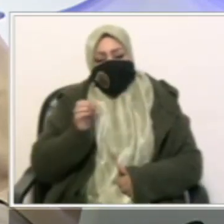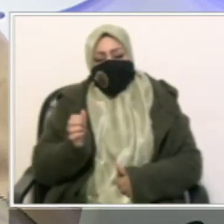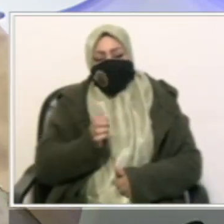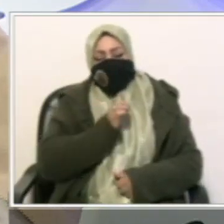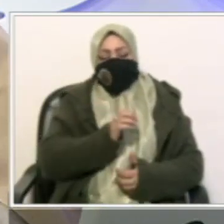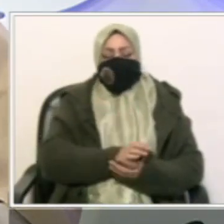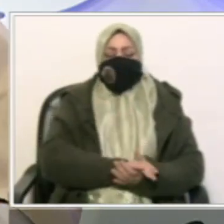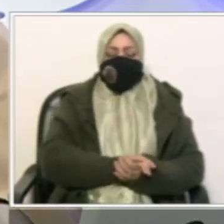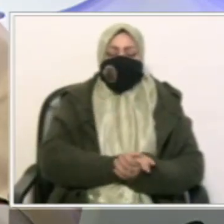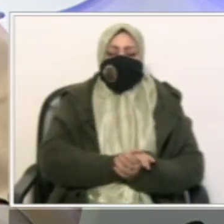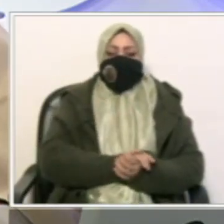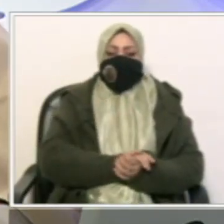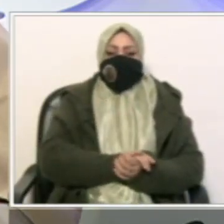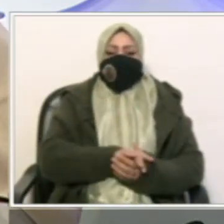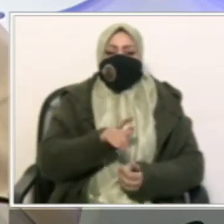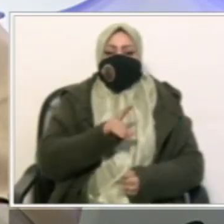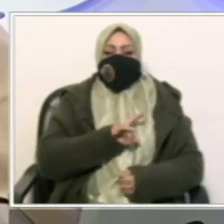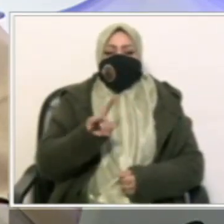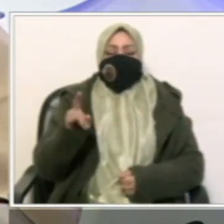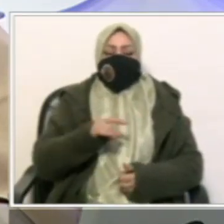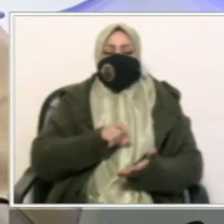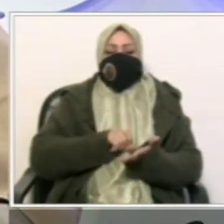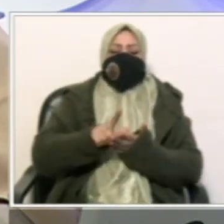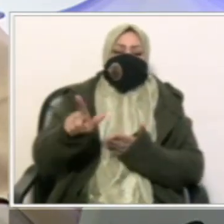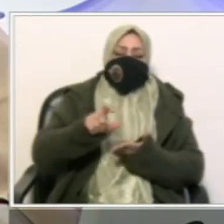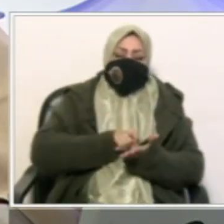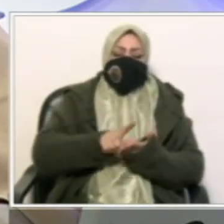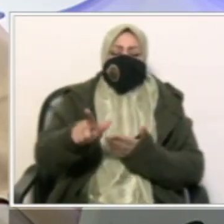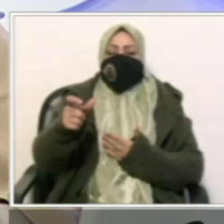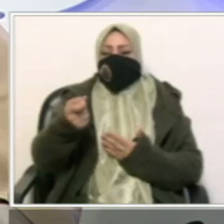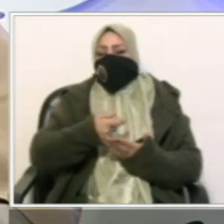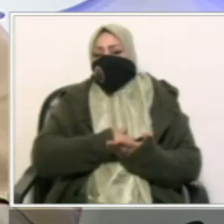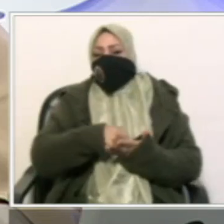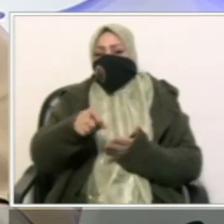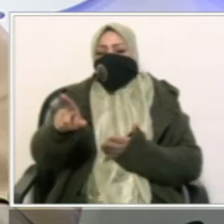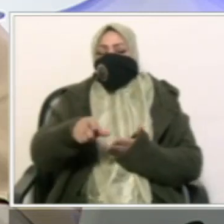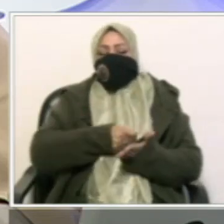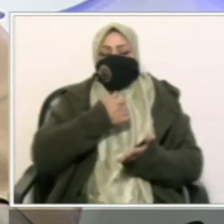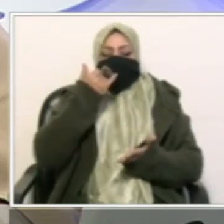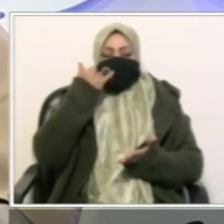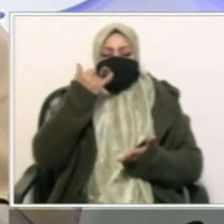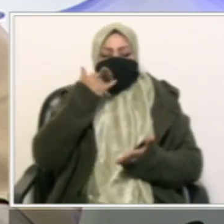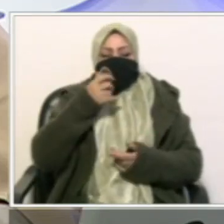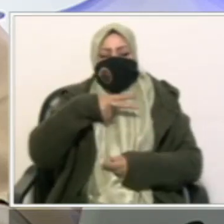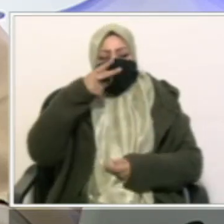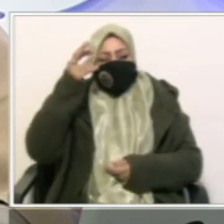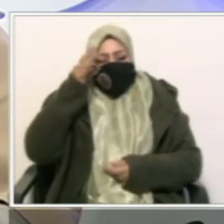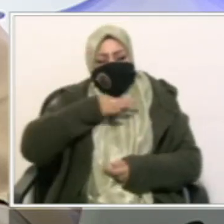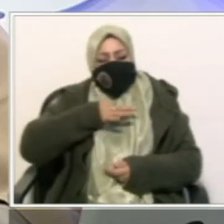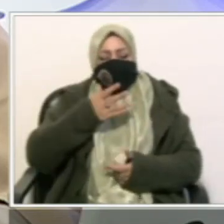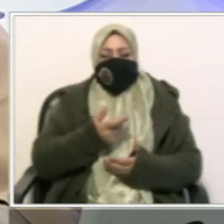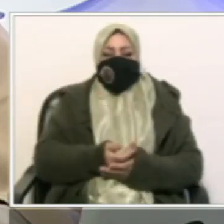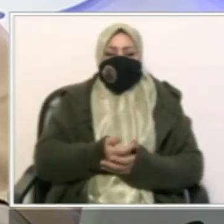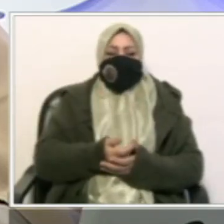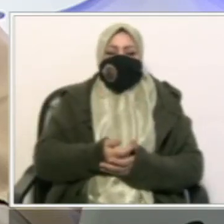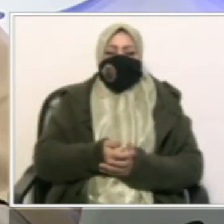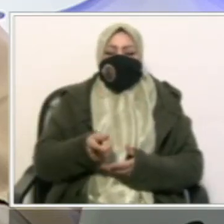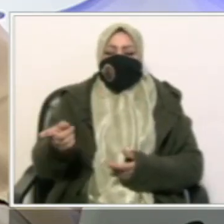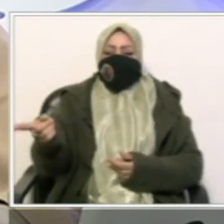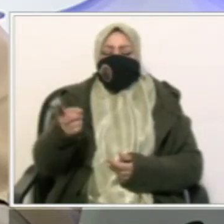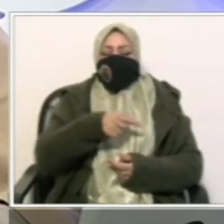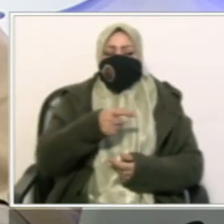بالمراسلات وبالاتصالات حتى تفسد امرأة على زوجها، أو قد تتعرض أنت لهذا الأمر